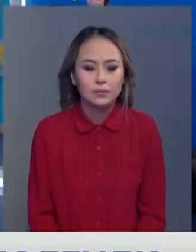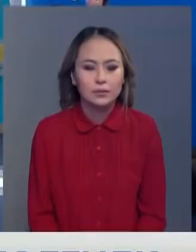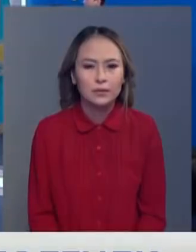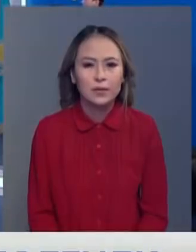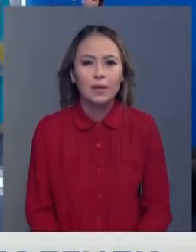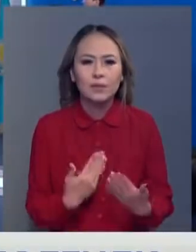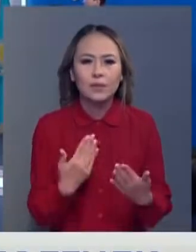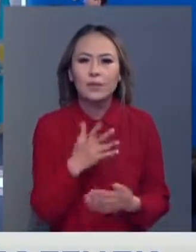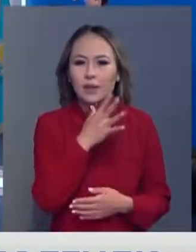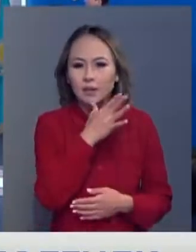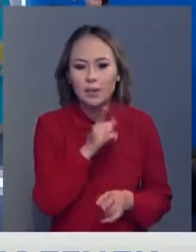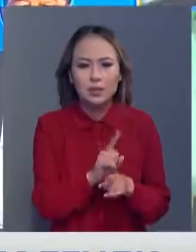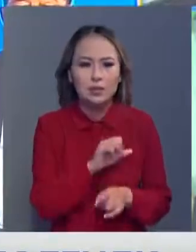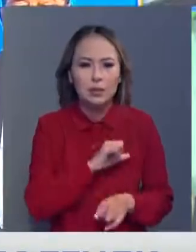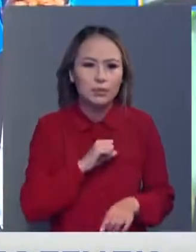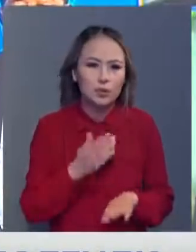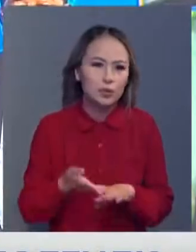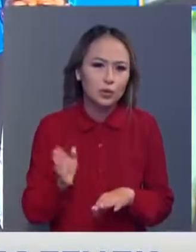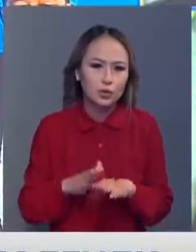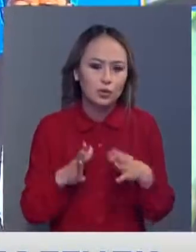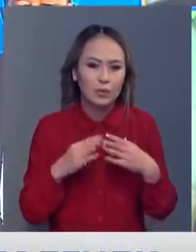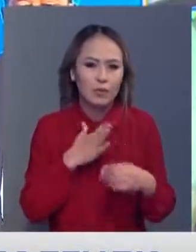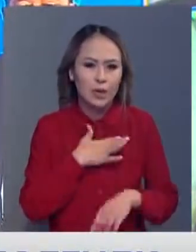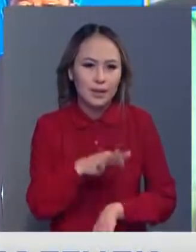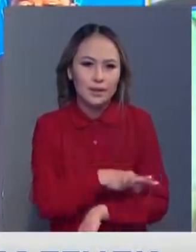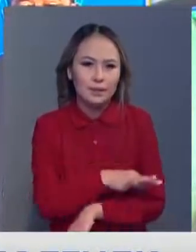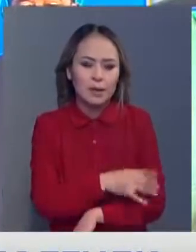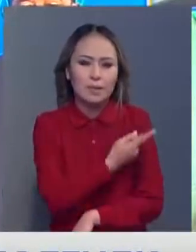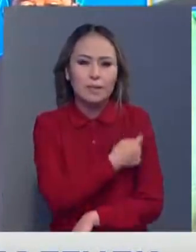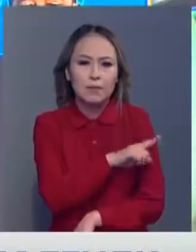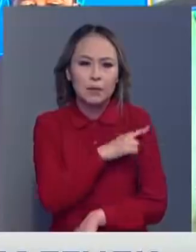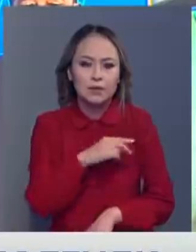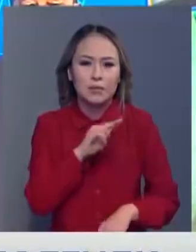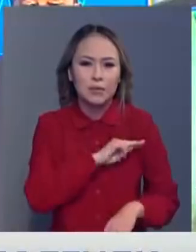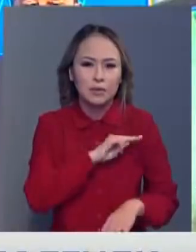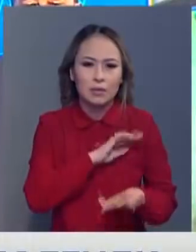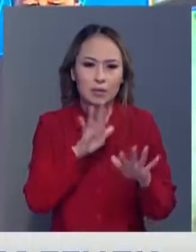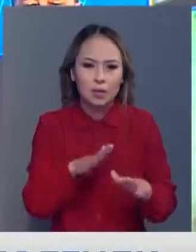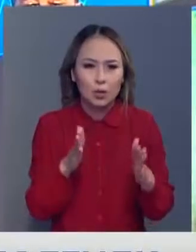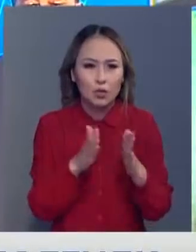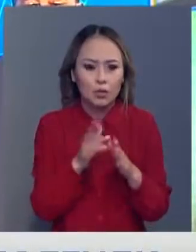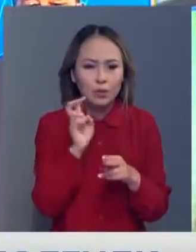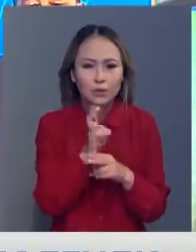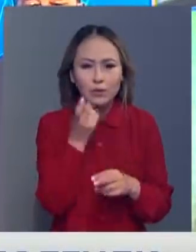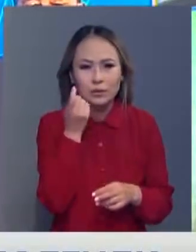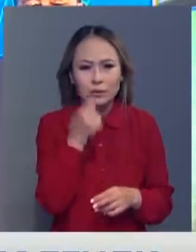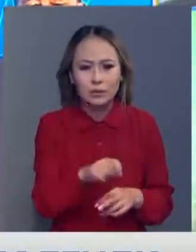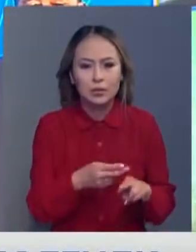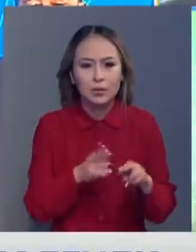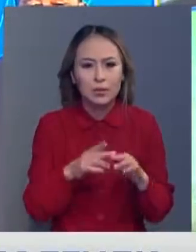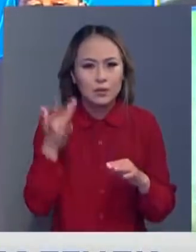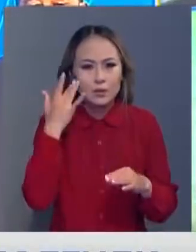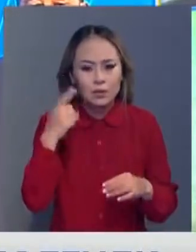Бұл кесел әрбір отпасын қинжағдайда қалдырды. Менің әйелім қалалық ауруханада жұмыс тейді. Әнде тарағалы үй көрмеді. Менде күндістіні